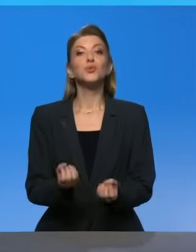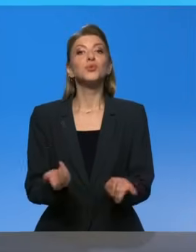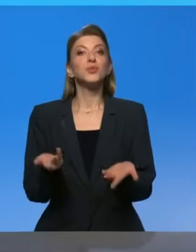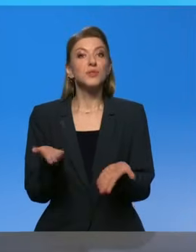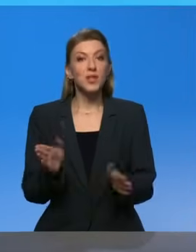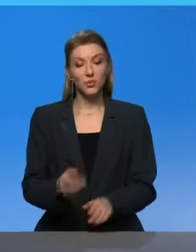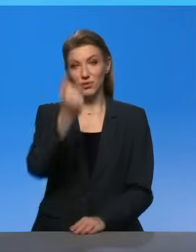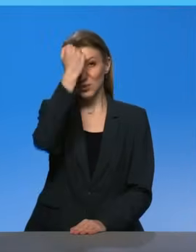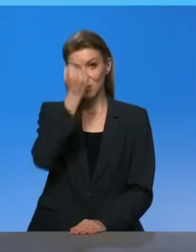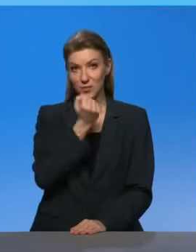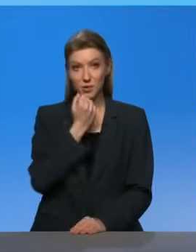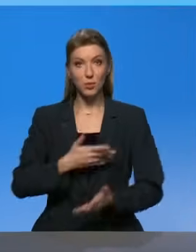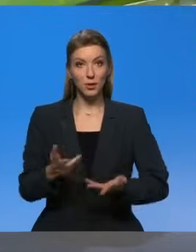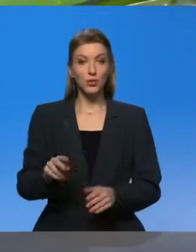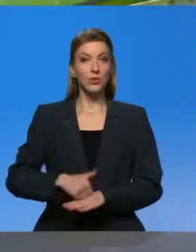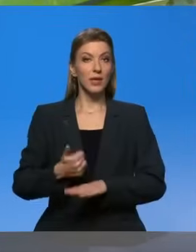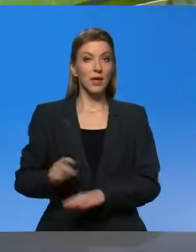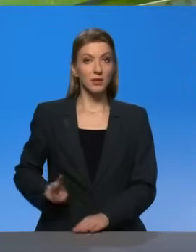«Красненские сады» из Липецкой области.